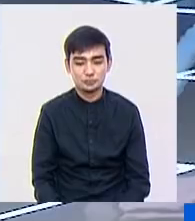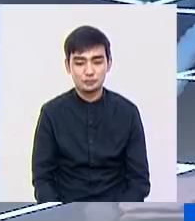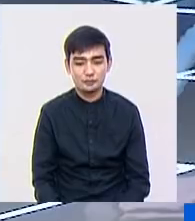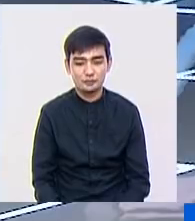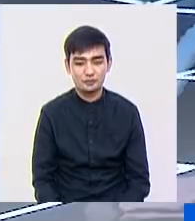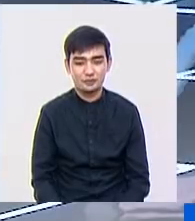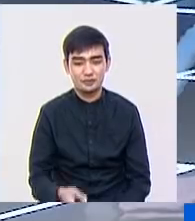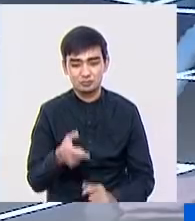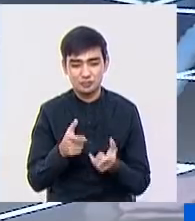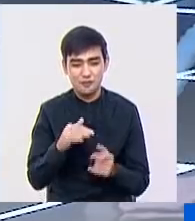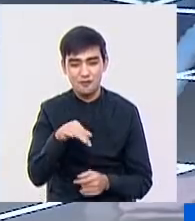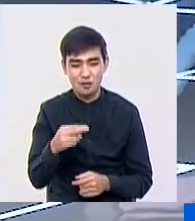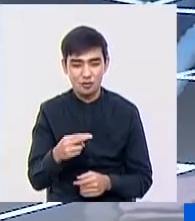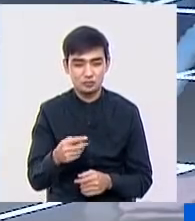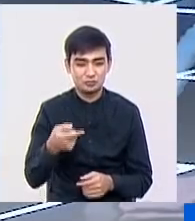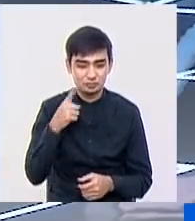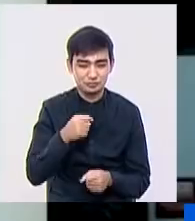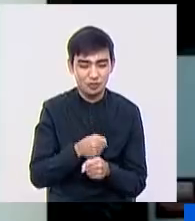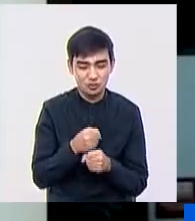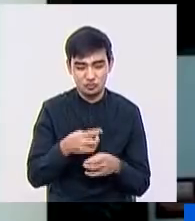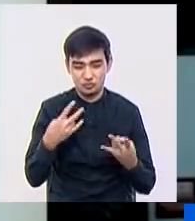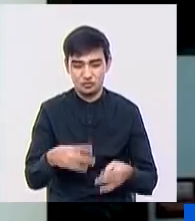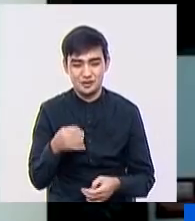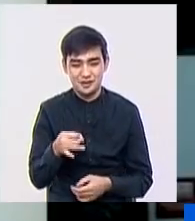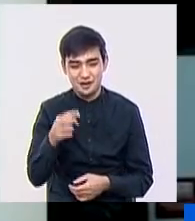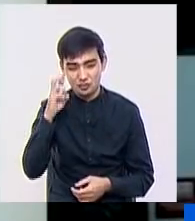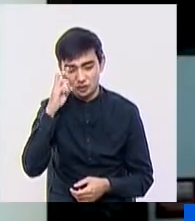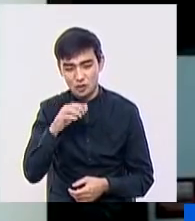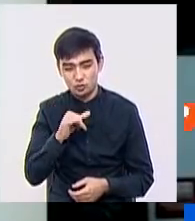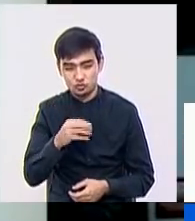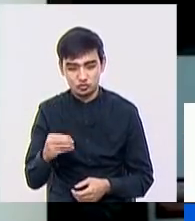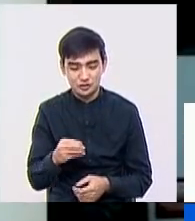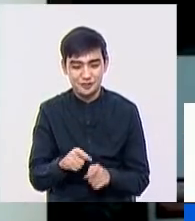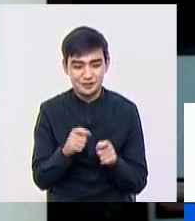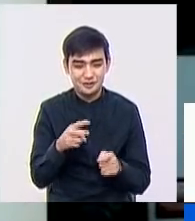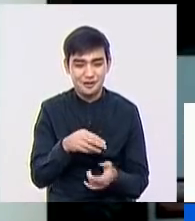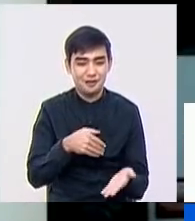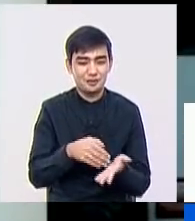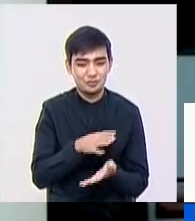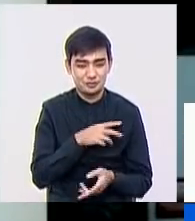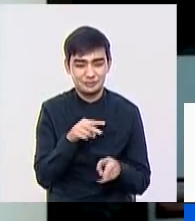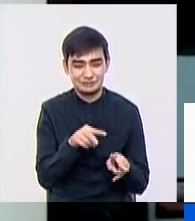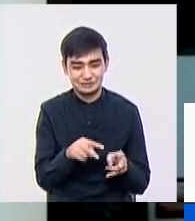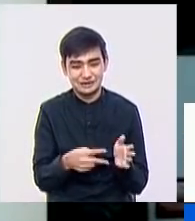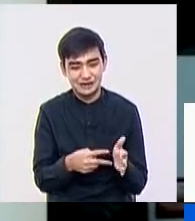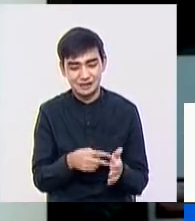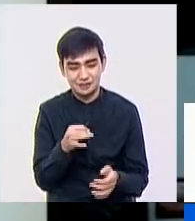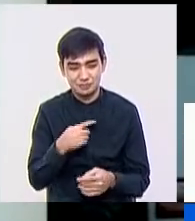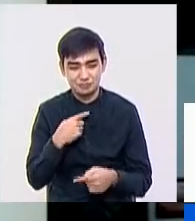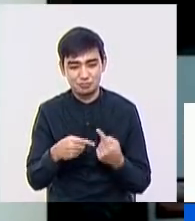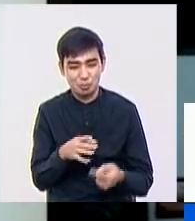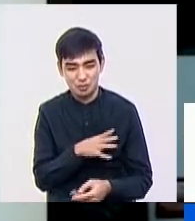Никаких стабилизационных фондов создавать не нужно. И государство уже 30 лет как отказалось от регулирования цен. Мы это уже